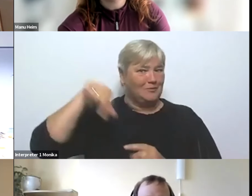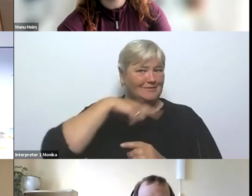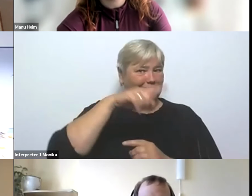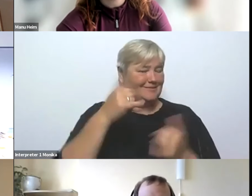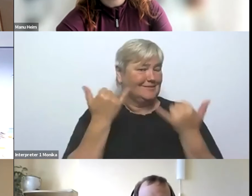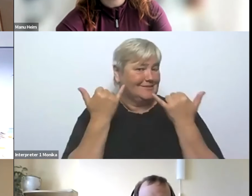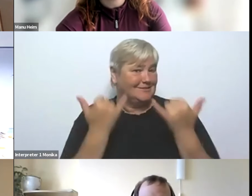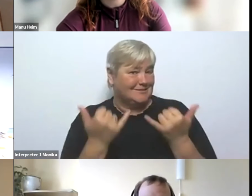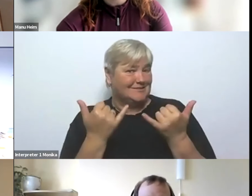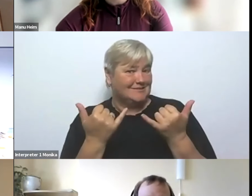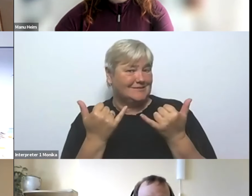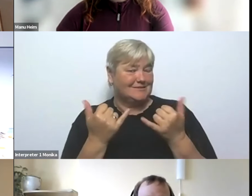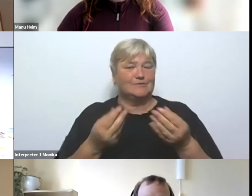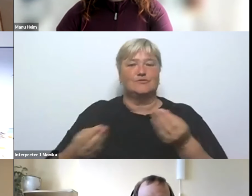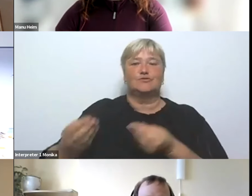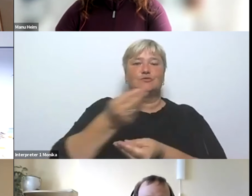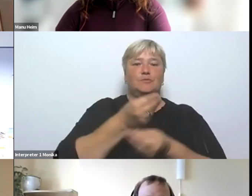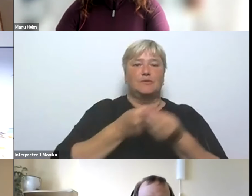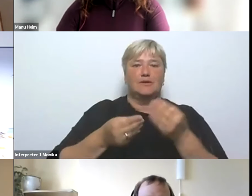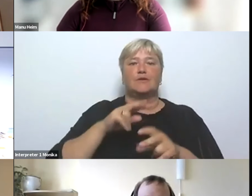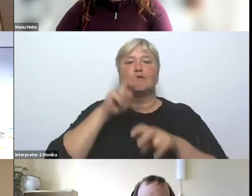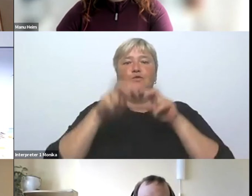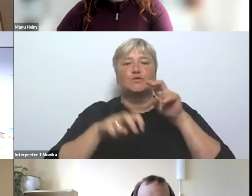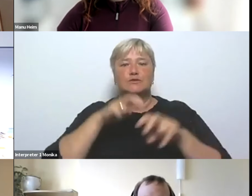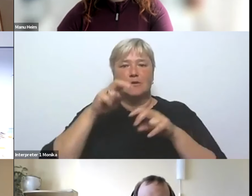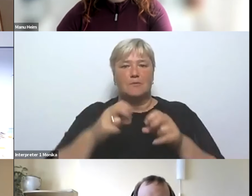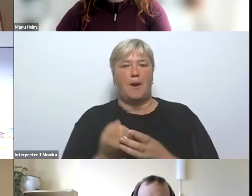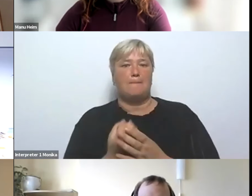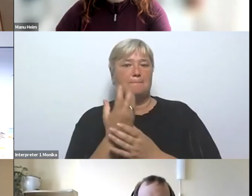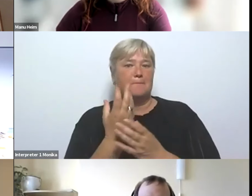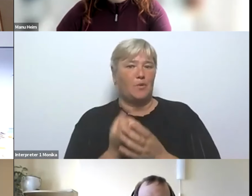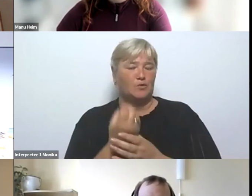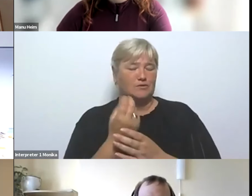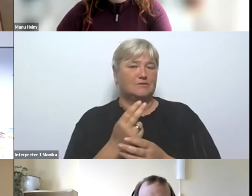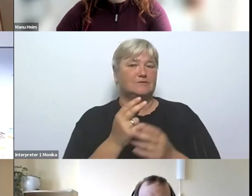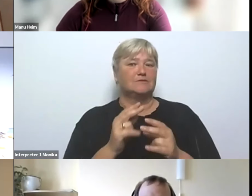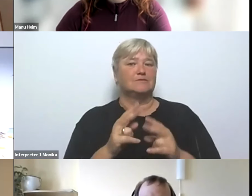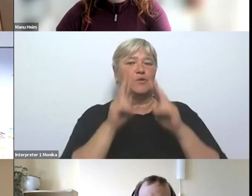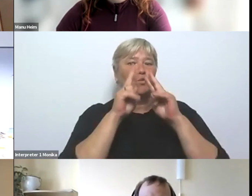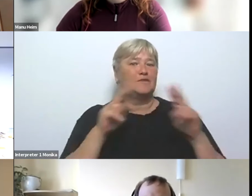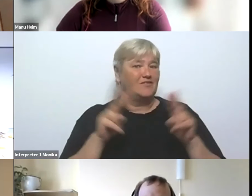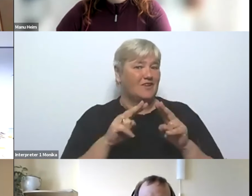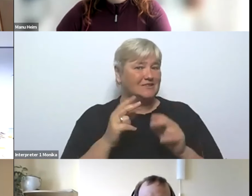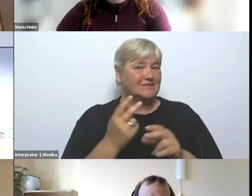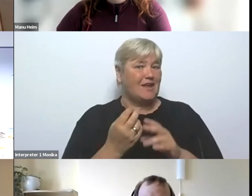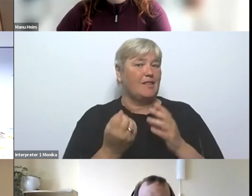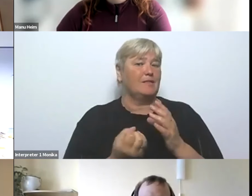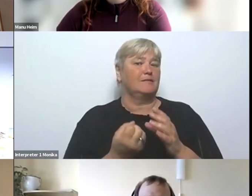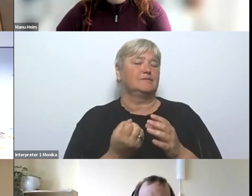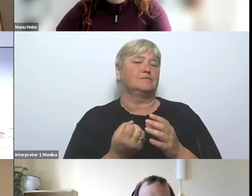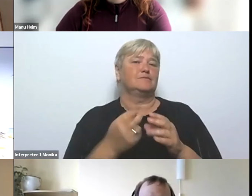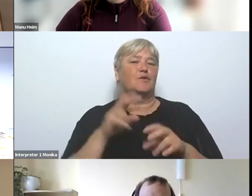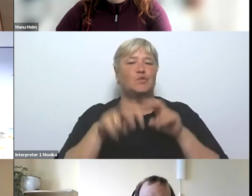jetzt werden wir sprechen über nutzbare Produkte und also universell nutzbare Produkte und